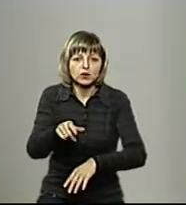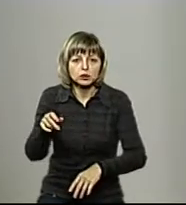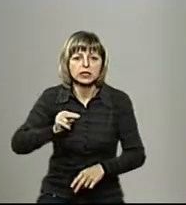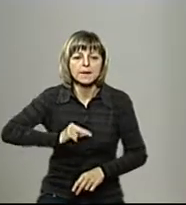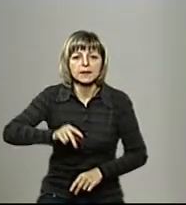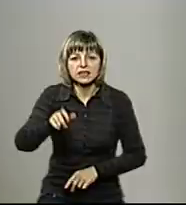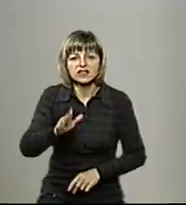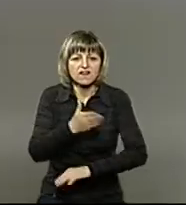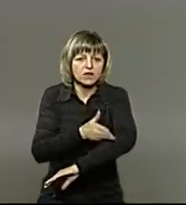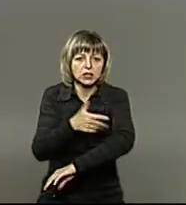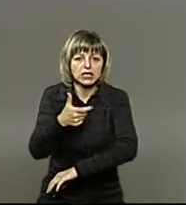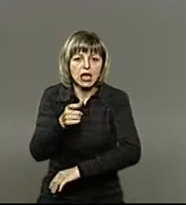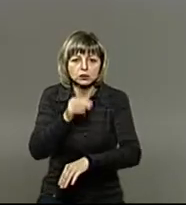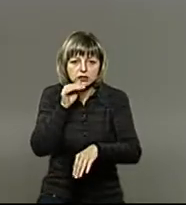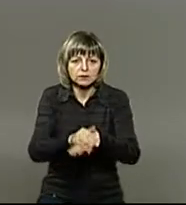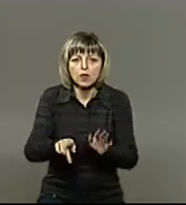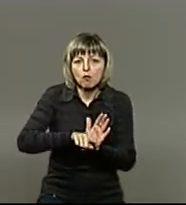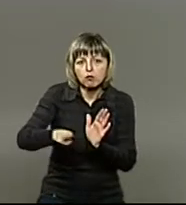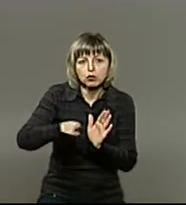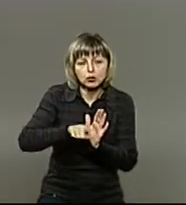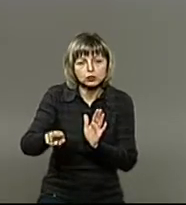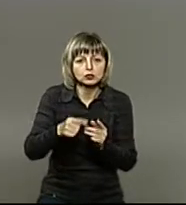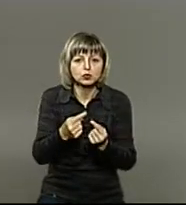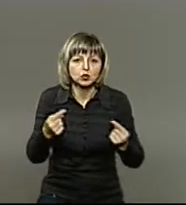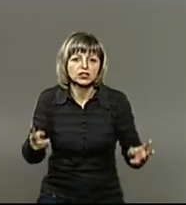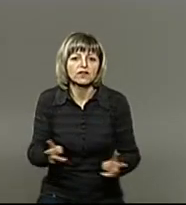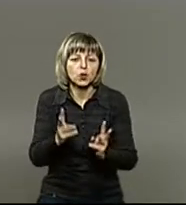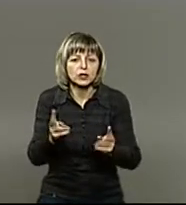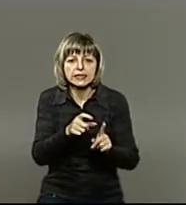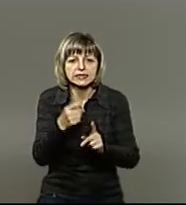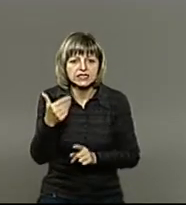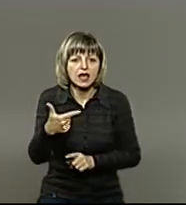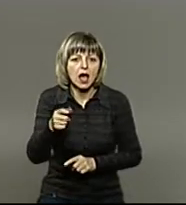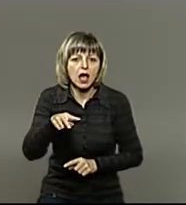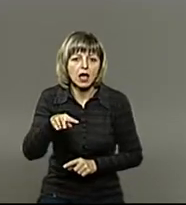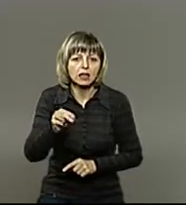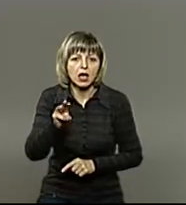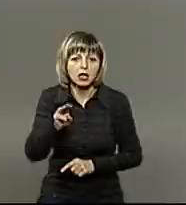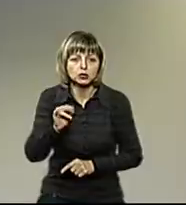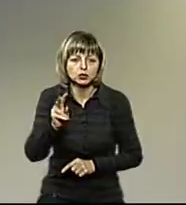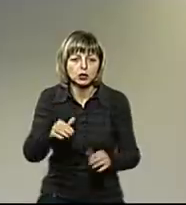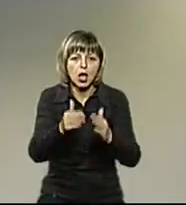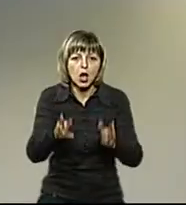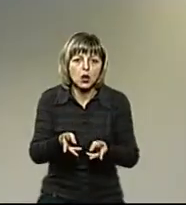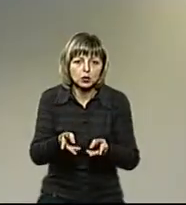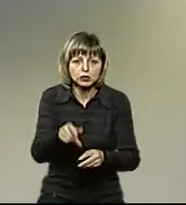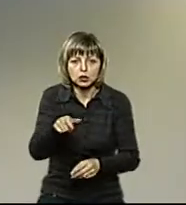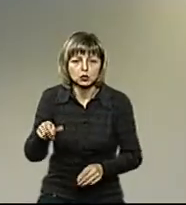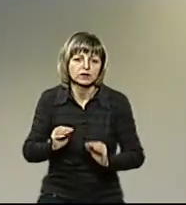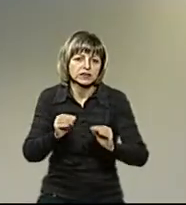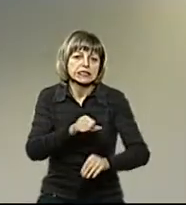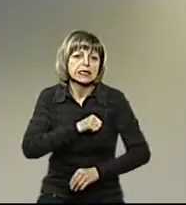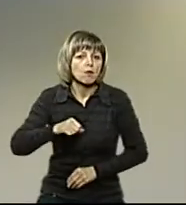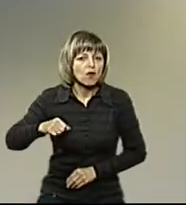працівники Волиньгазу зафіксували витік продуктів горіння. Зі слів Сергія Галащука, котел мешканці квартири встановили